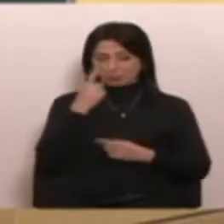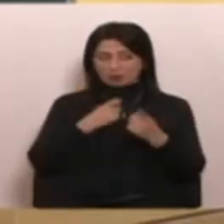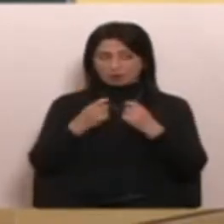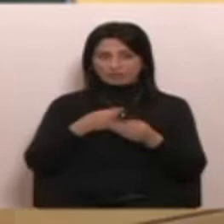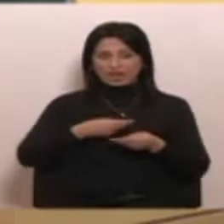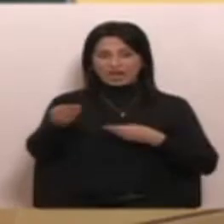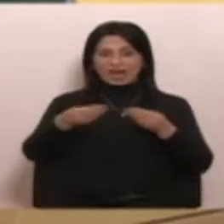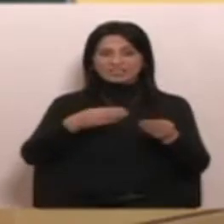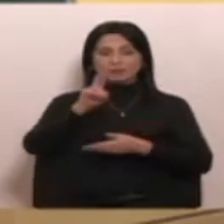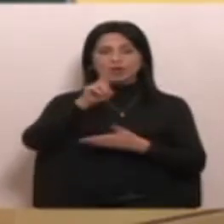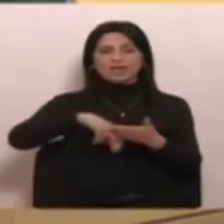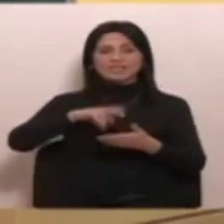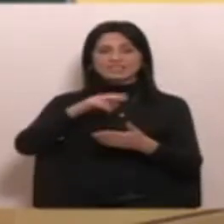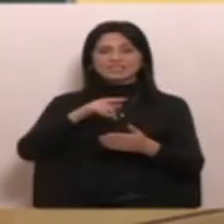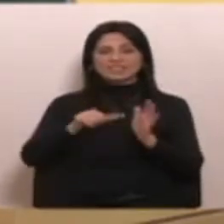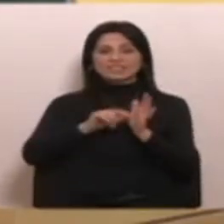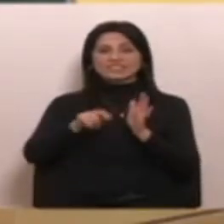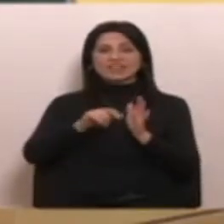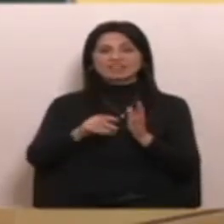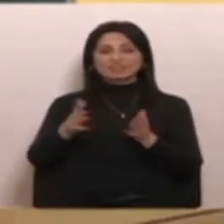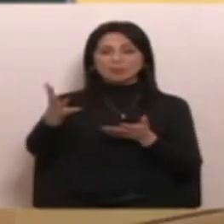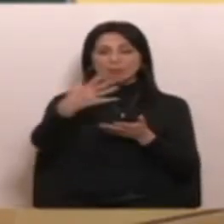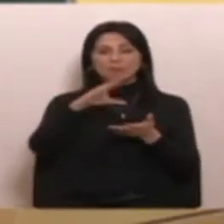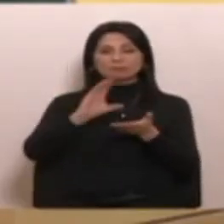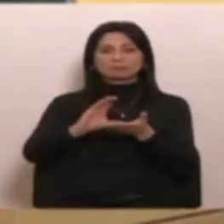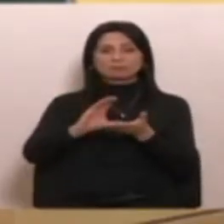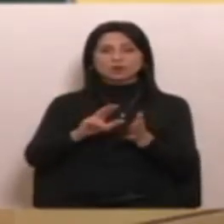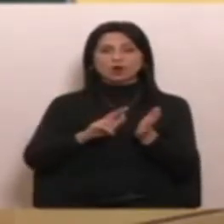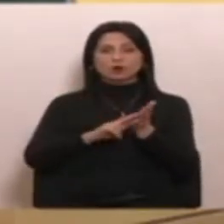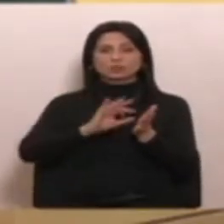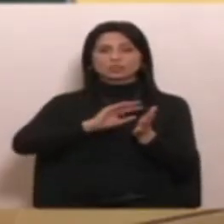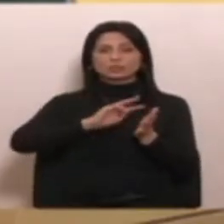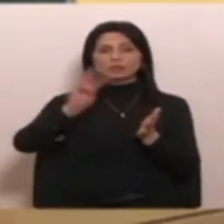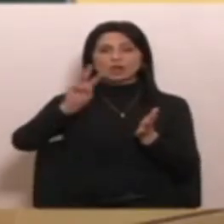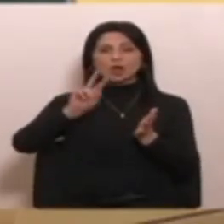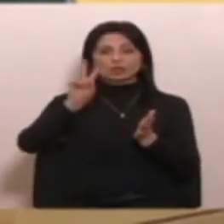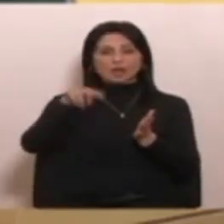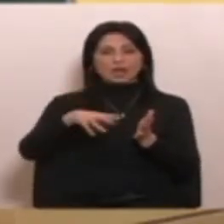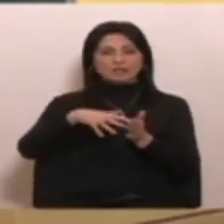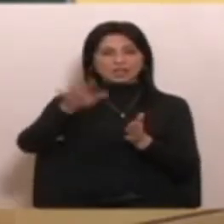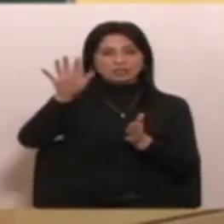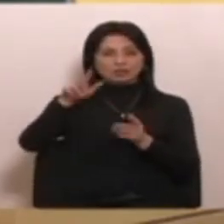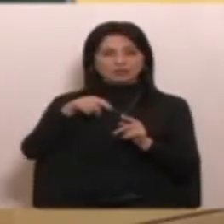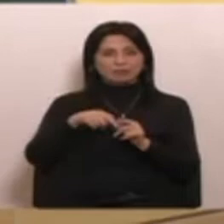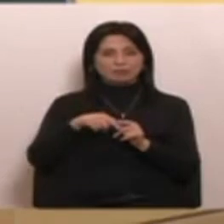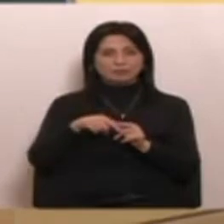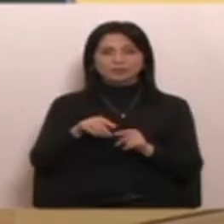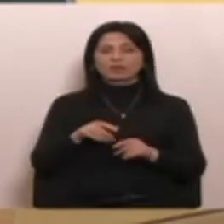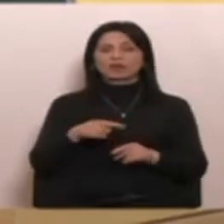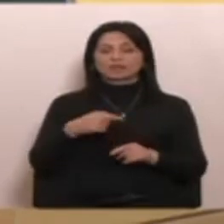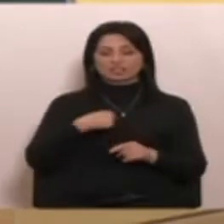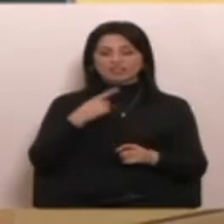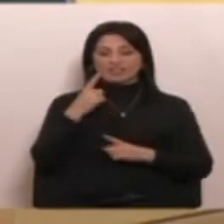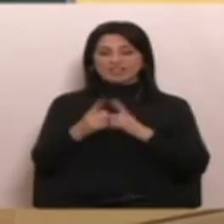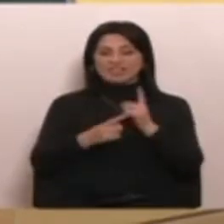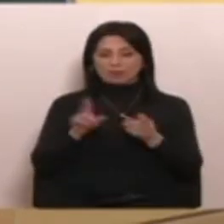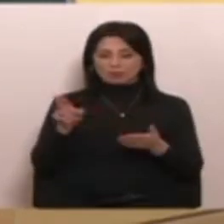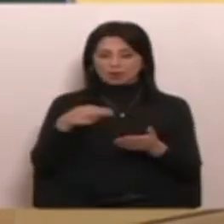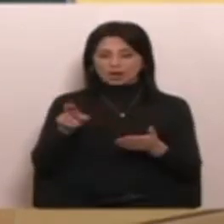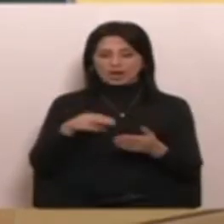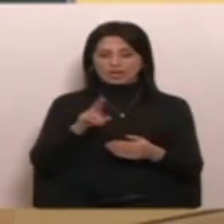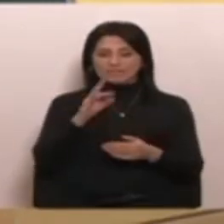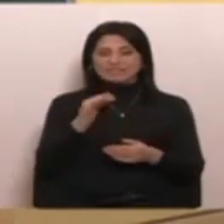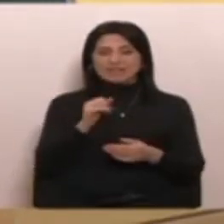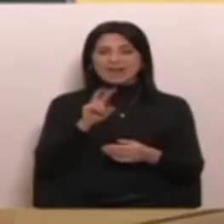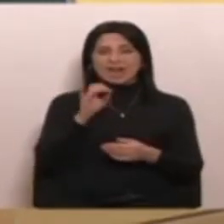გაცემული ლიცენზიების საინვესტიციო მოცულობა 80 მილიონ ლარს აჭარბებს. როგორც მოგახსენეთ, ჩვენი რეფორმა გათვლილია წიაღის